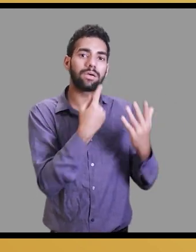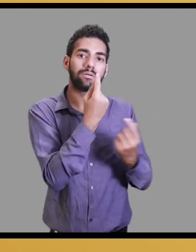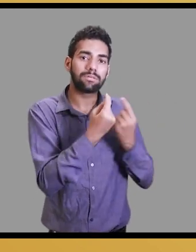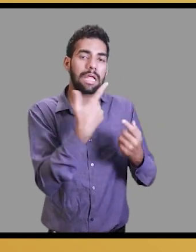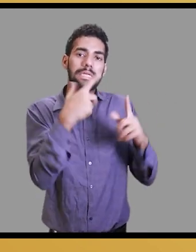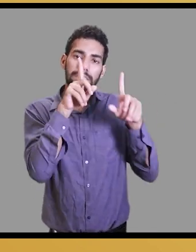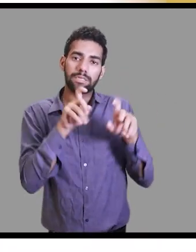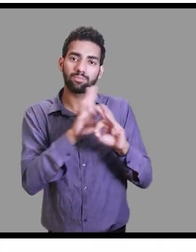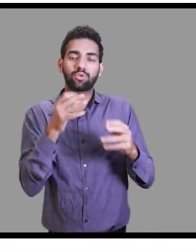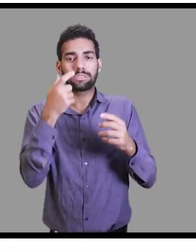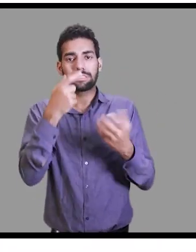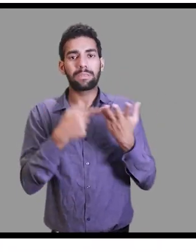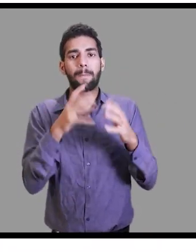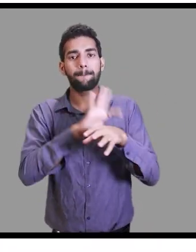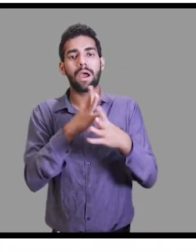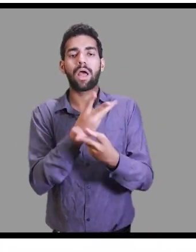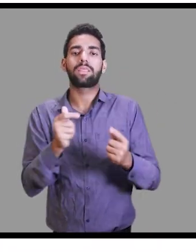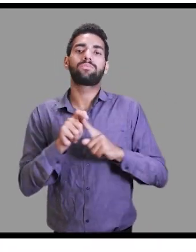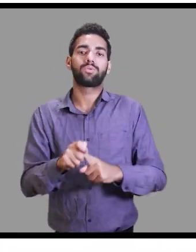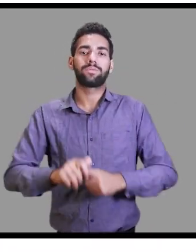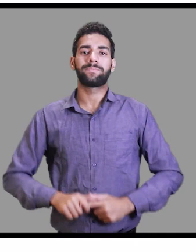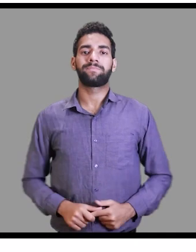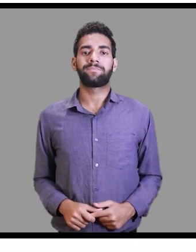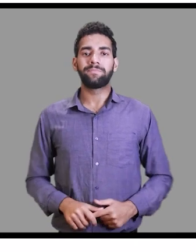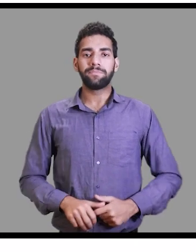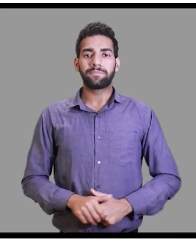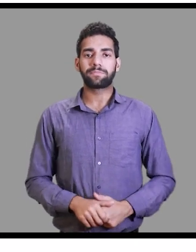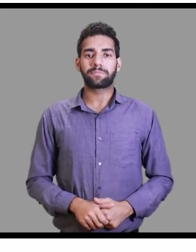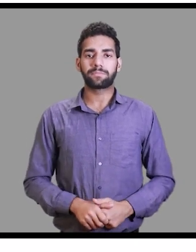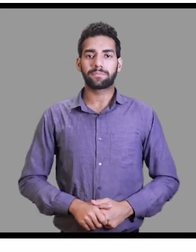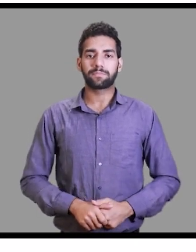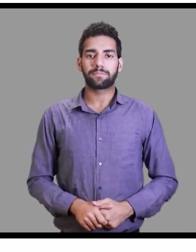اس کا ٹیسٹ کرا کے اپنی ٹی بی کو کنفرم کرنا چاہیے۔